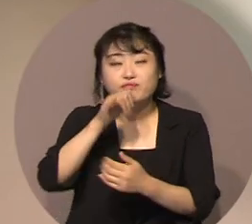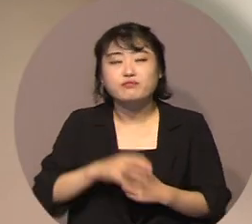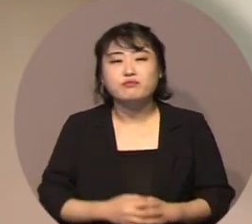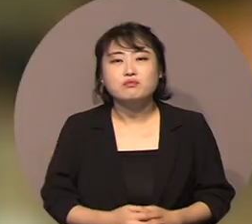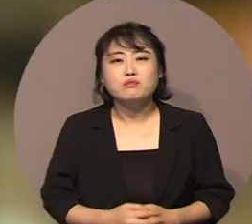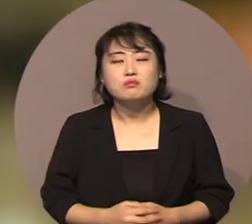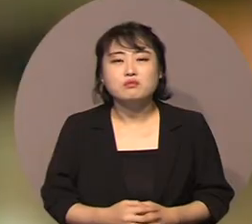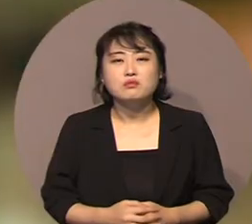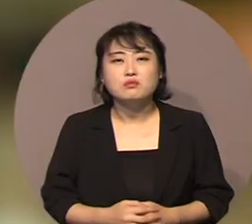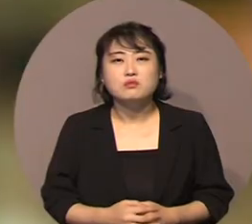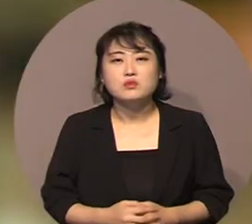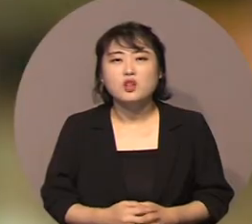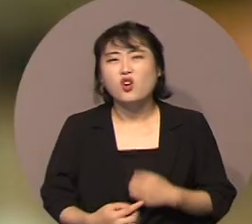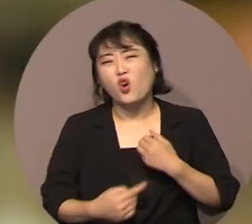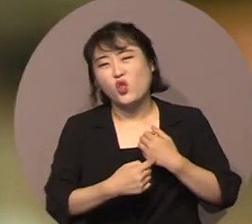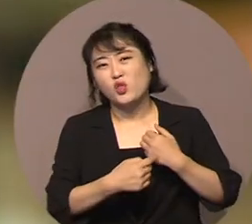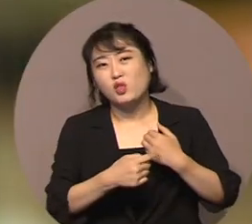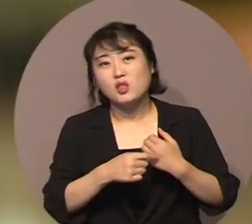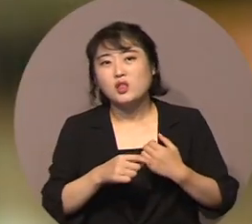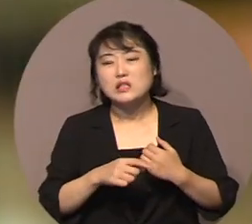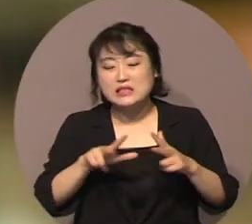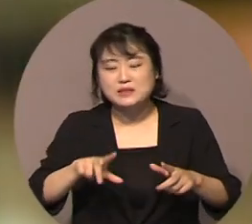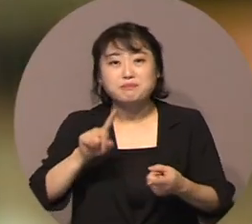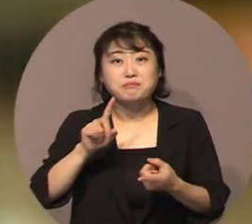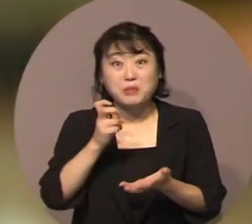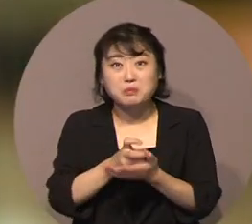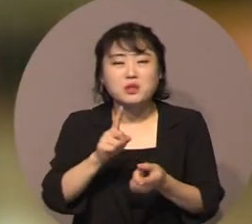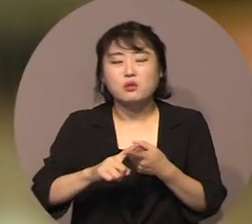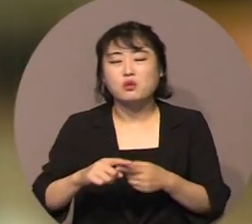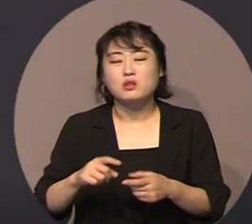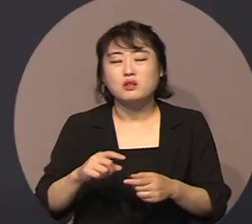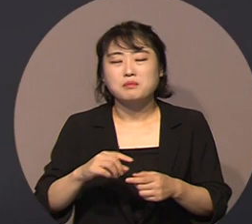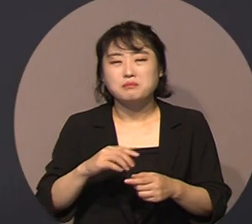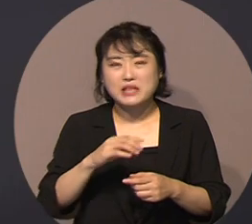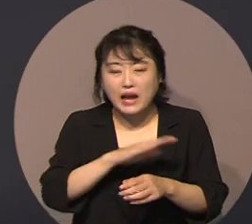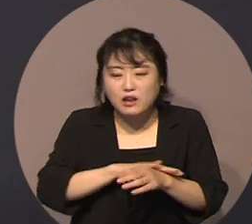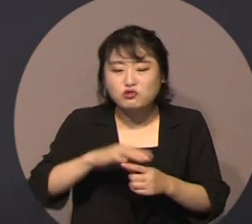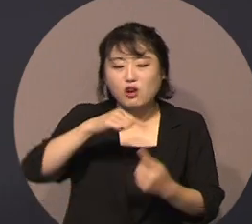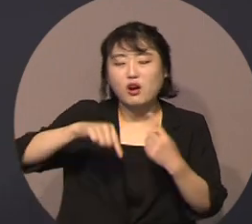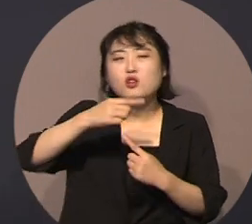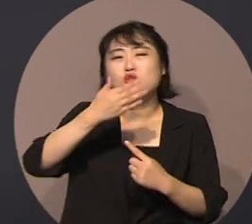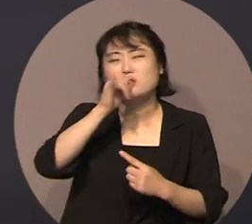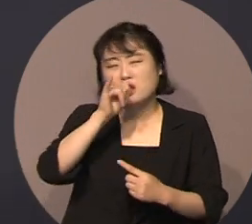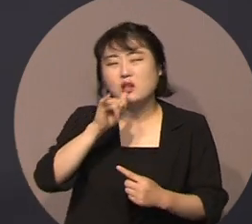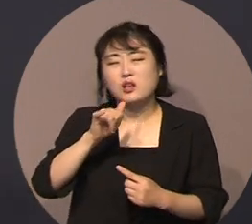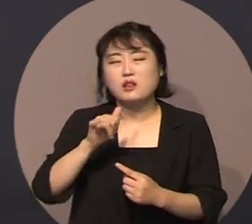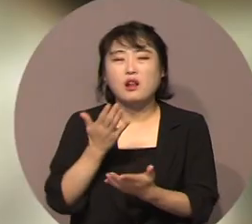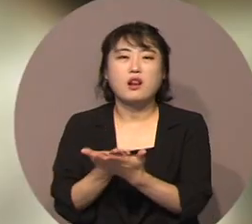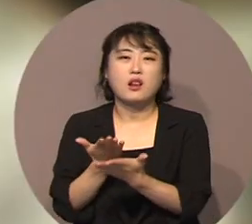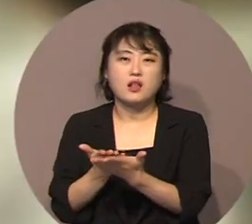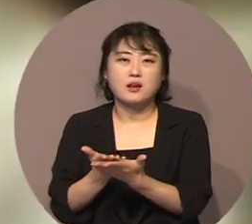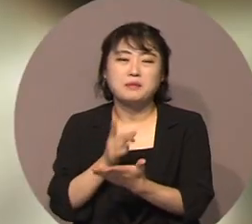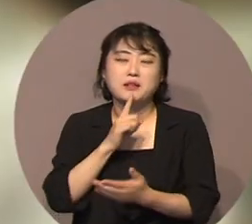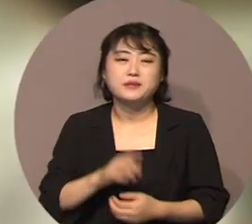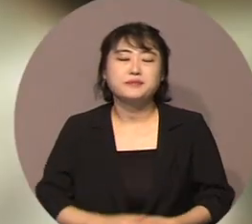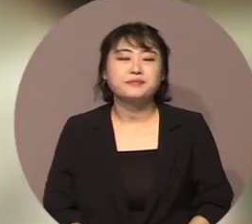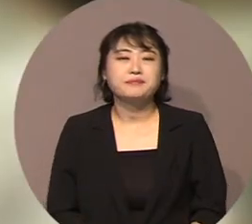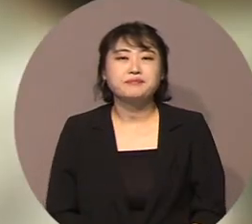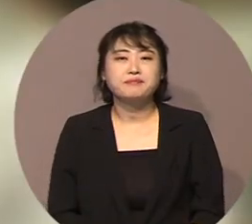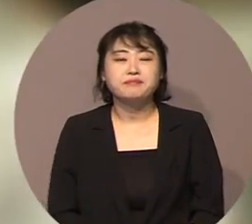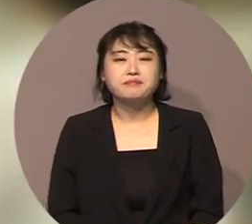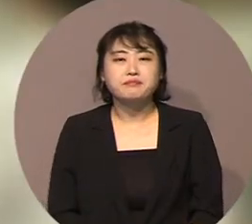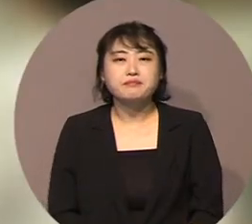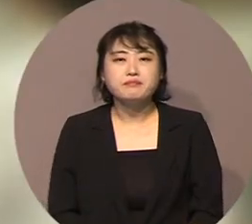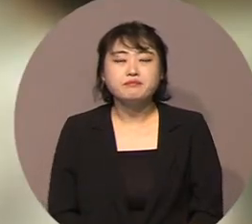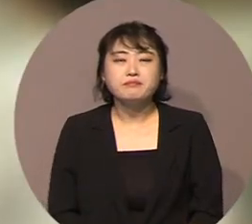형식적인 교권 보호위원회 등 현행 제도들이 제 역할을 할 수 있도록 해야 한다고 강조합니다 MBC 뉴스